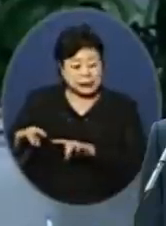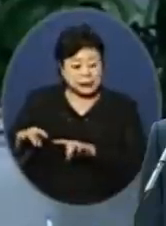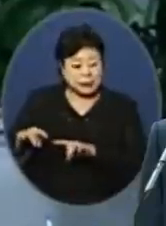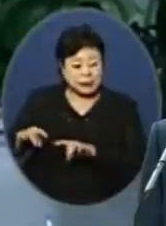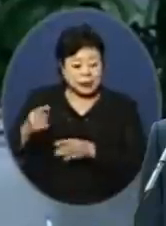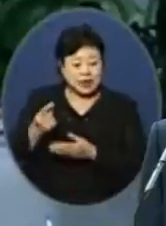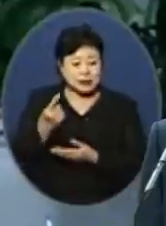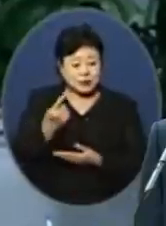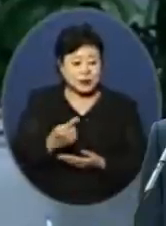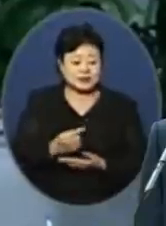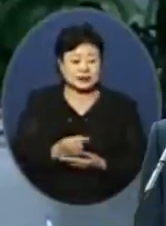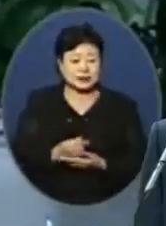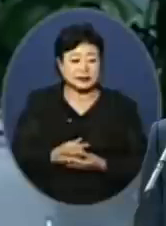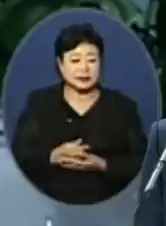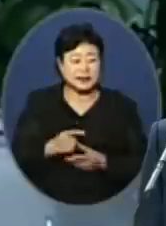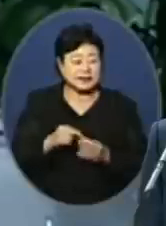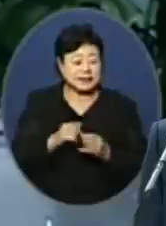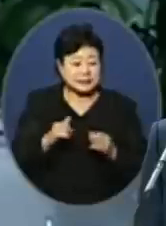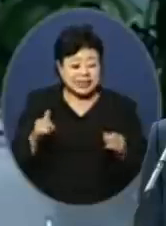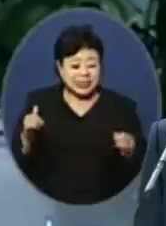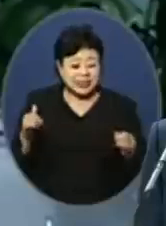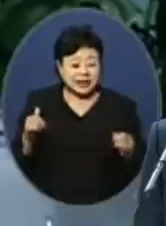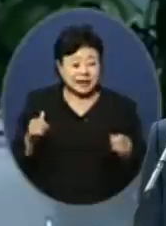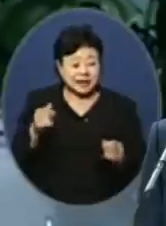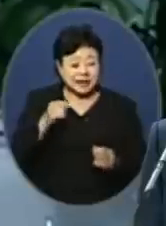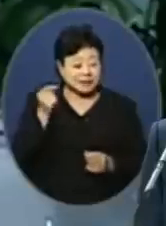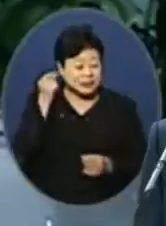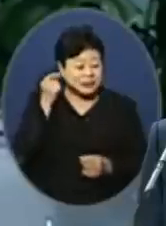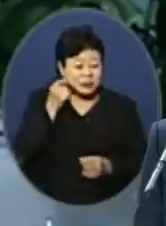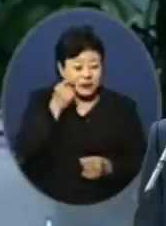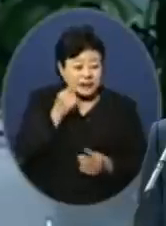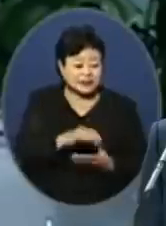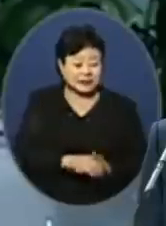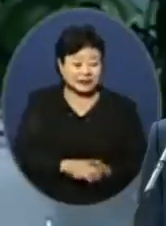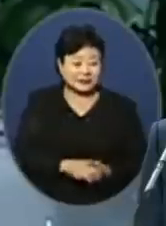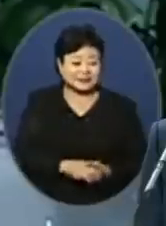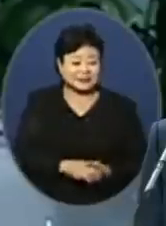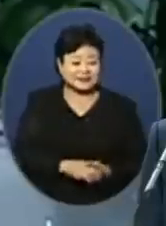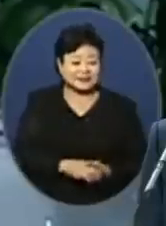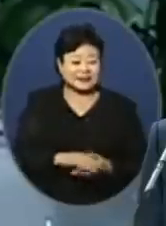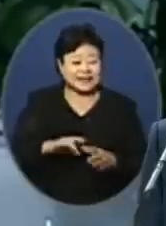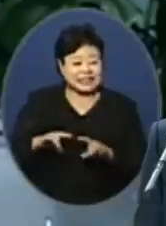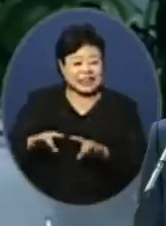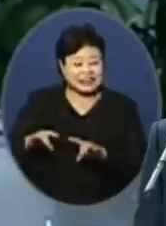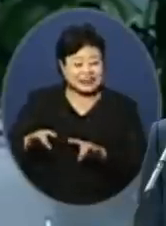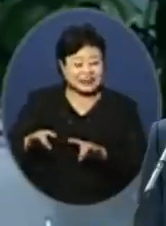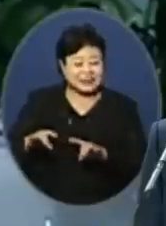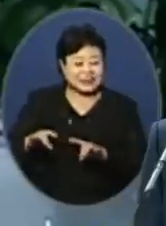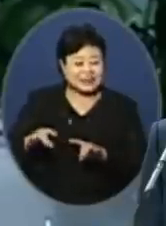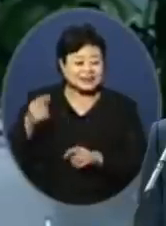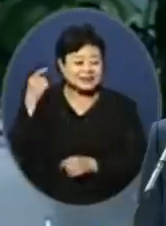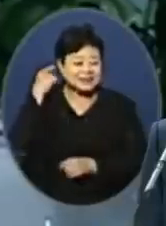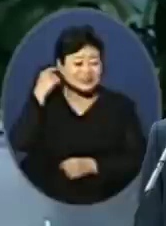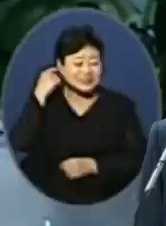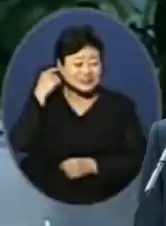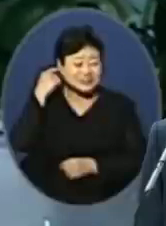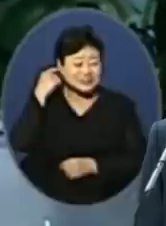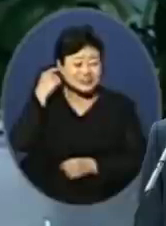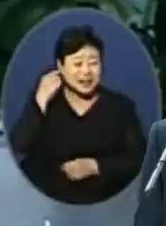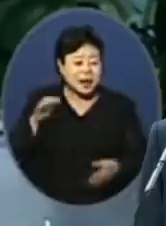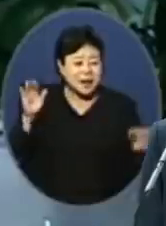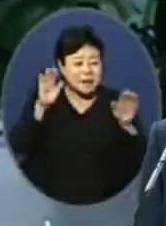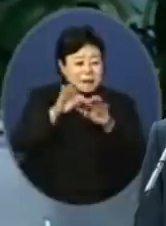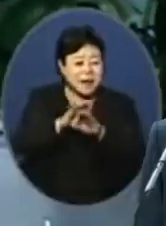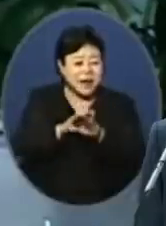단파 라디오는 일반 사람은 못 듣는 것인데 그래 그 단파 라디오가 밤이